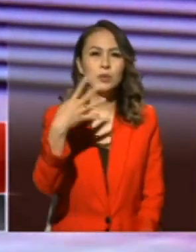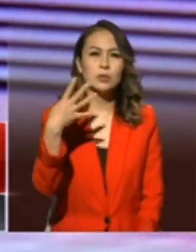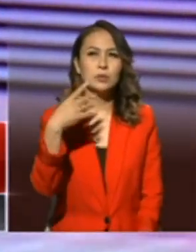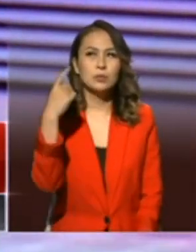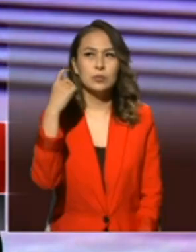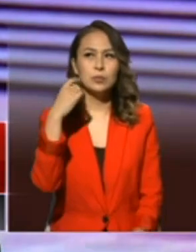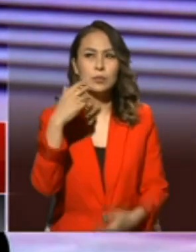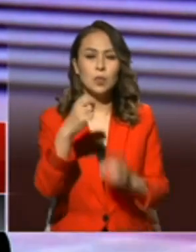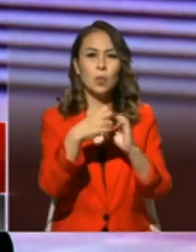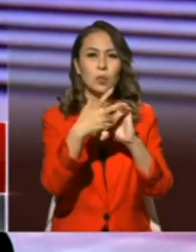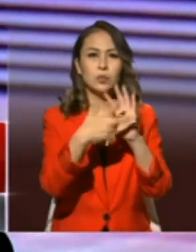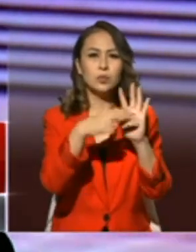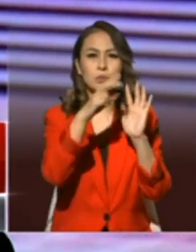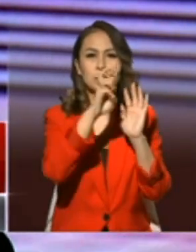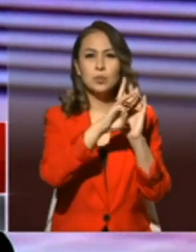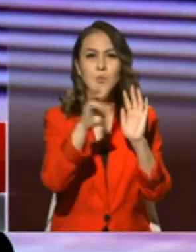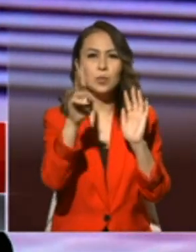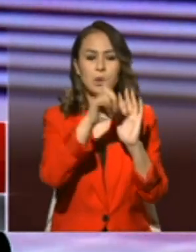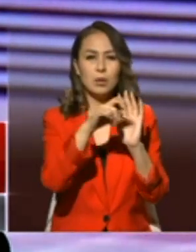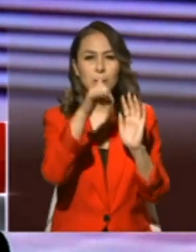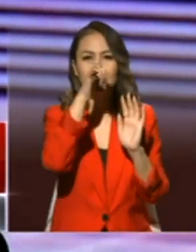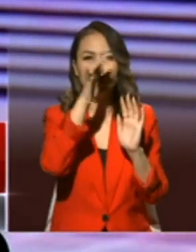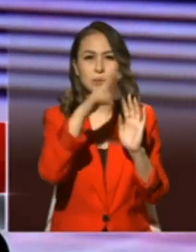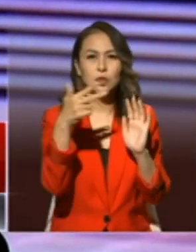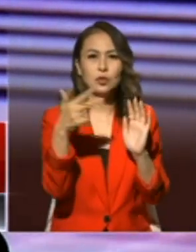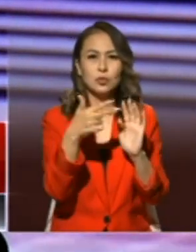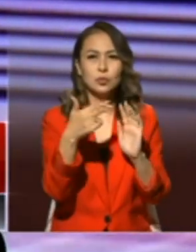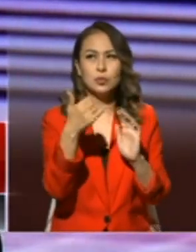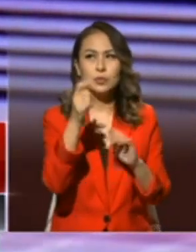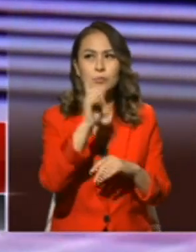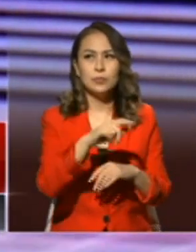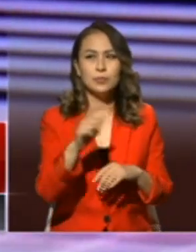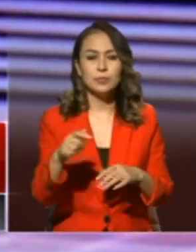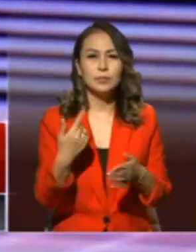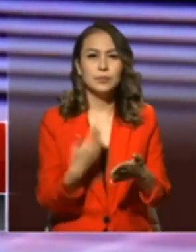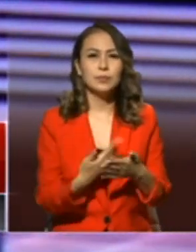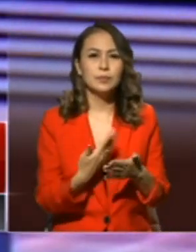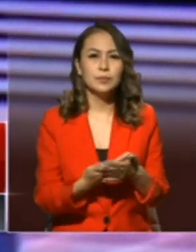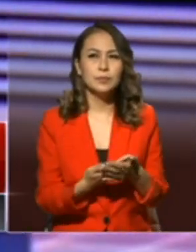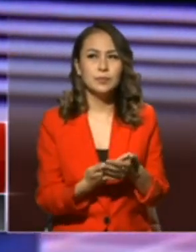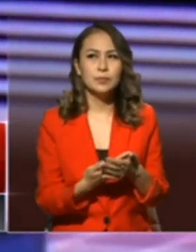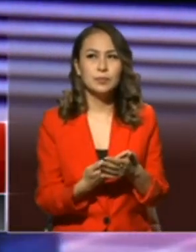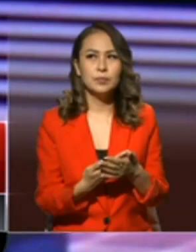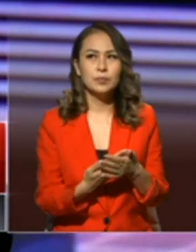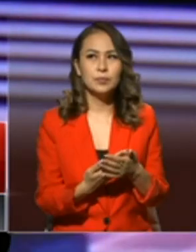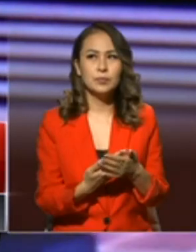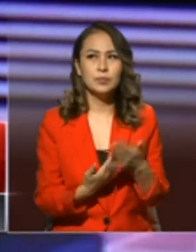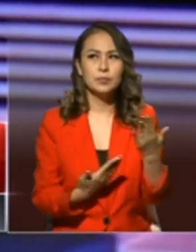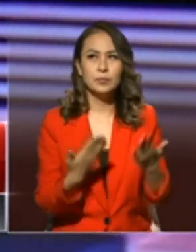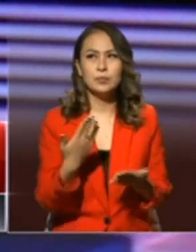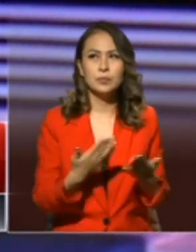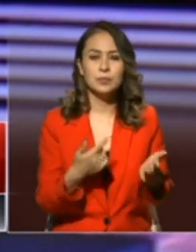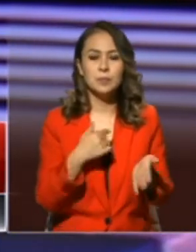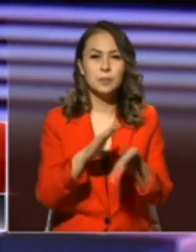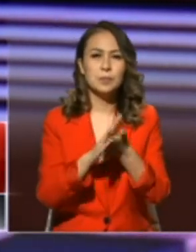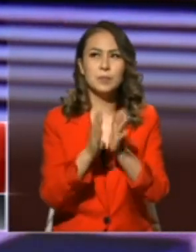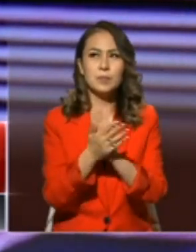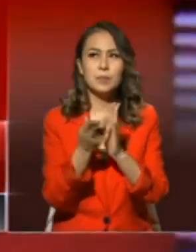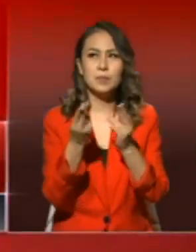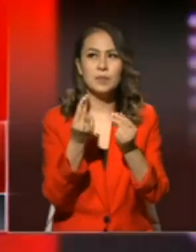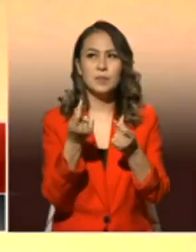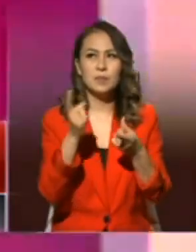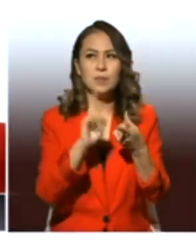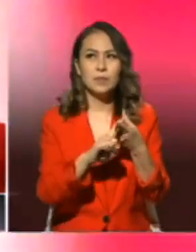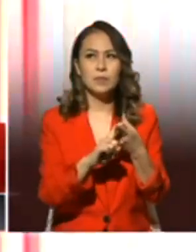аспайды, 18 миллионға артан, сонымен келісім ала алмайды. 3 мың адам ғой. Егер ақшыдағы да бізде, егер жаңа келісімді ала беретін болса, уже мысалы ешкім